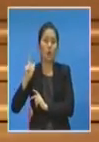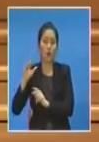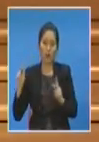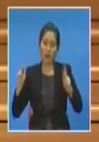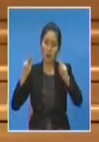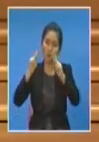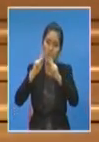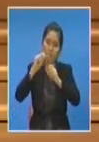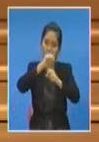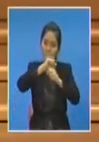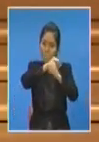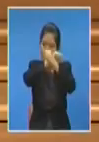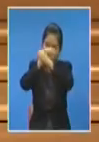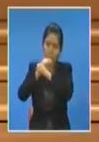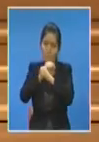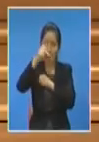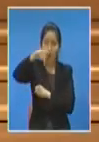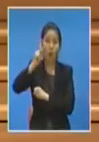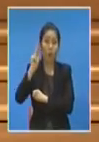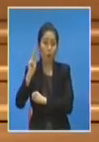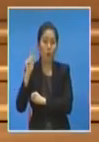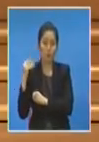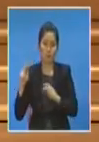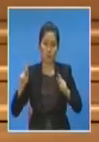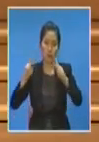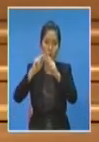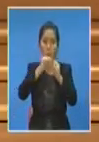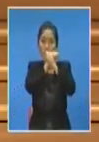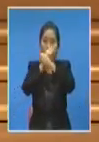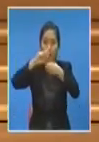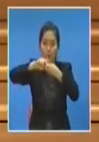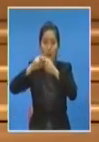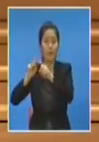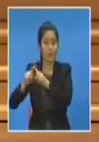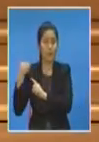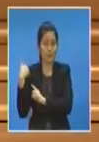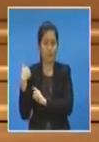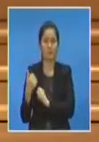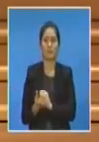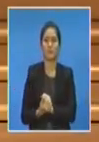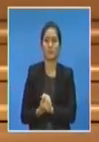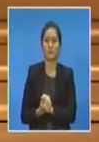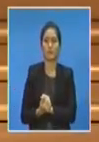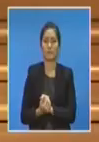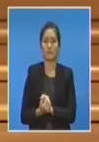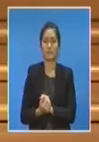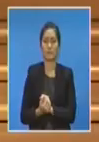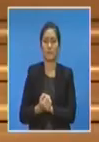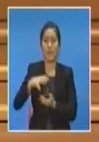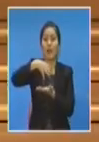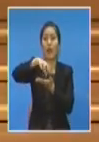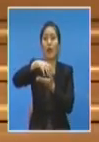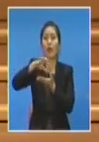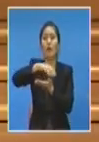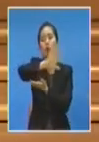ความมั่นคงของมนุษย์กรมป้องกันและบรรเทาสาธารณภัยผมนำเรียนเรื่องให้เห็นถึง